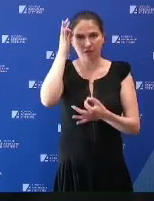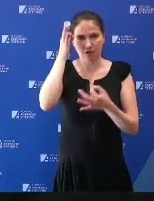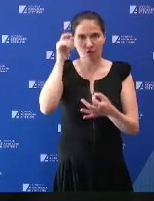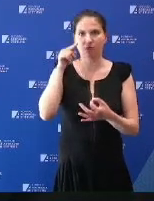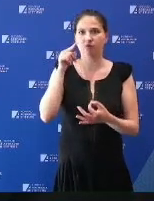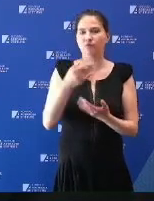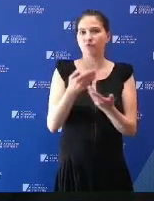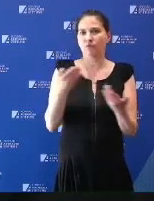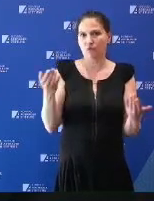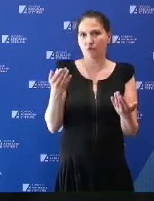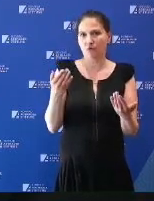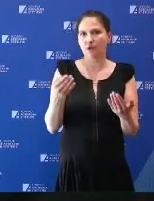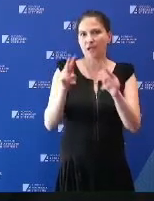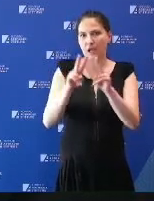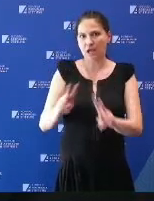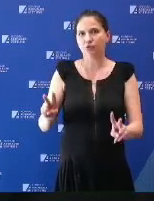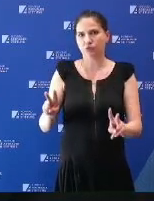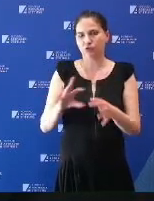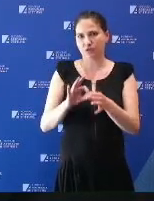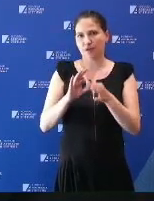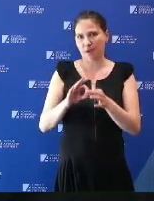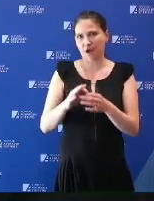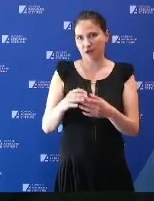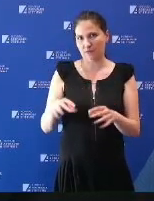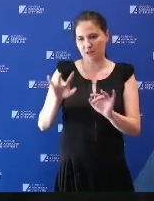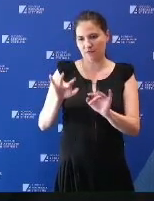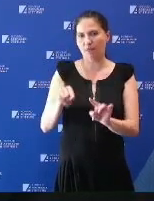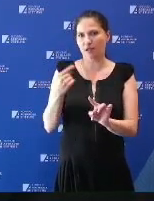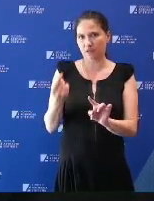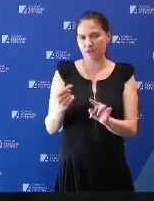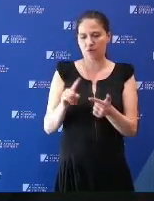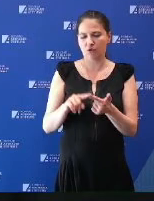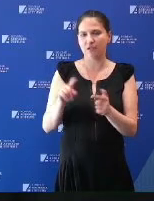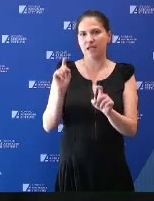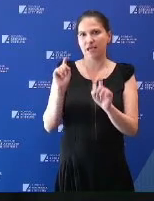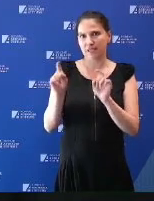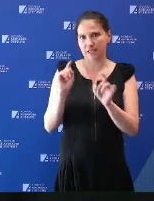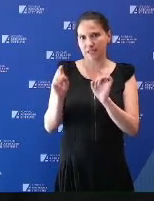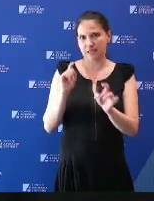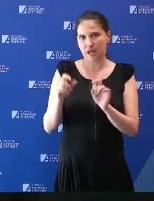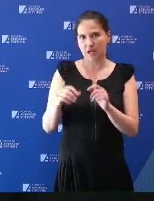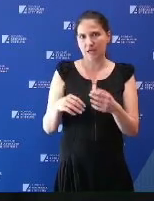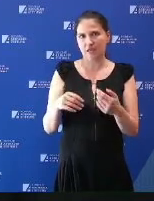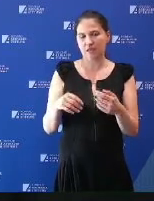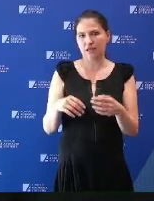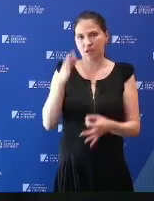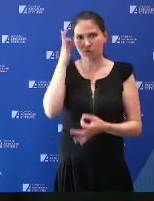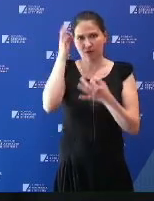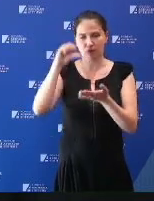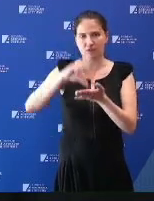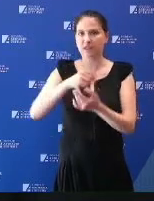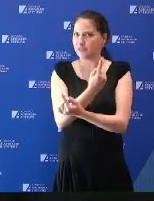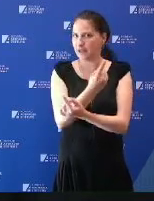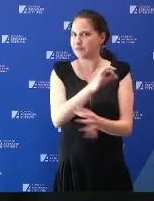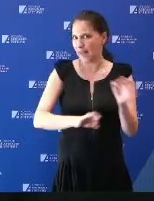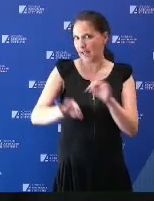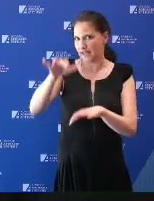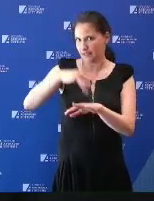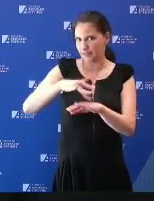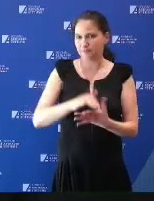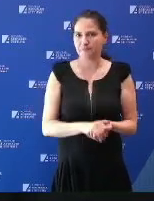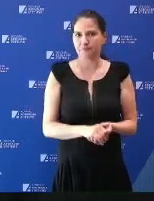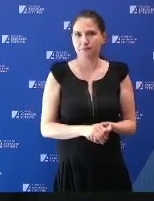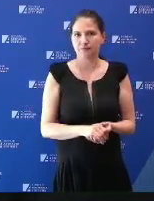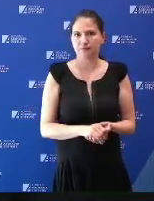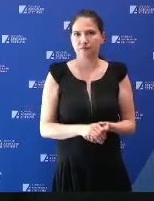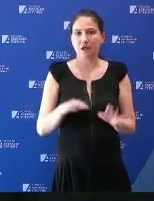FZI-Forschungszentrum Informatik in Karlsruhe sowie das digitale Innovationszentrum. Liebe Frau Goll, mit dem House of the Living Labs